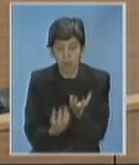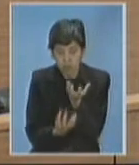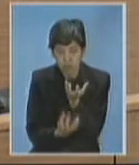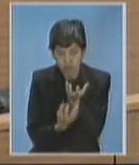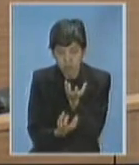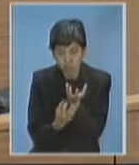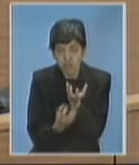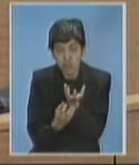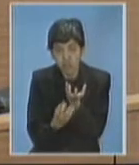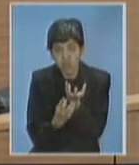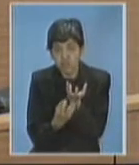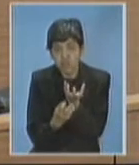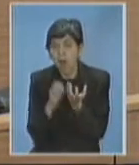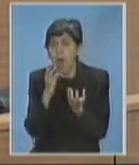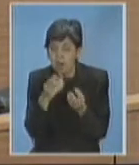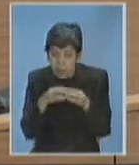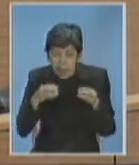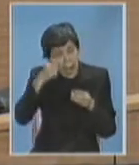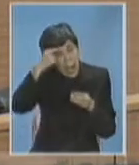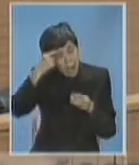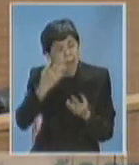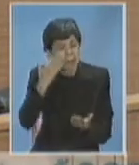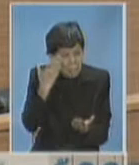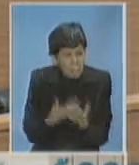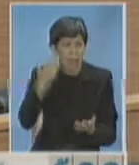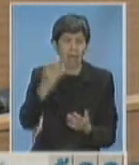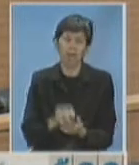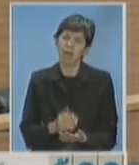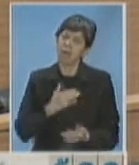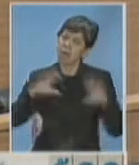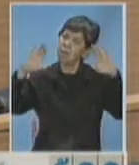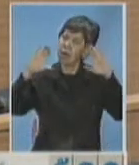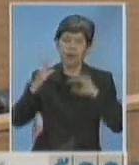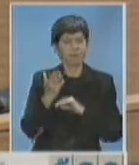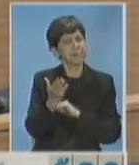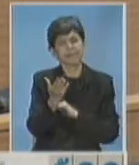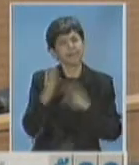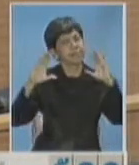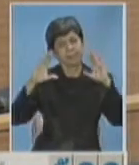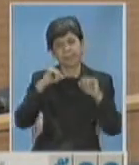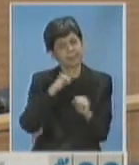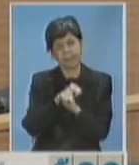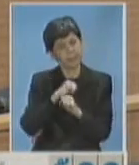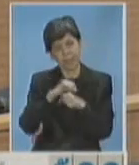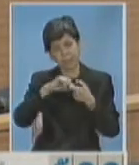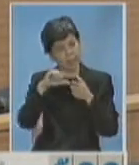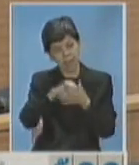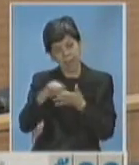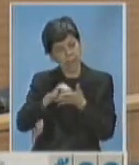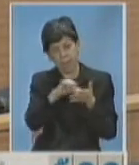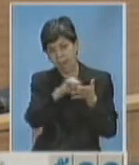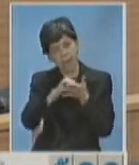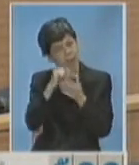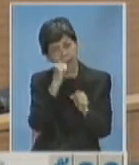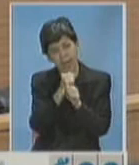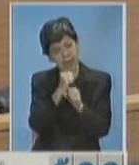สีดำๆก็ยังแพงเลยครับท่านประธานผมจึงเห็นว่ารัฐบาลชุดนี้ไม่สามารถที่จะแก้ไขปัญหาป